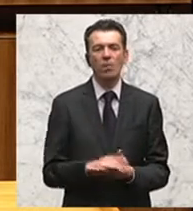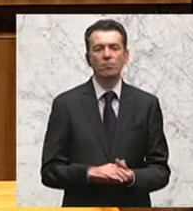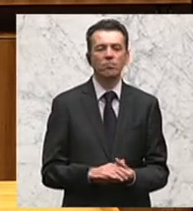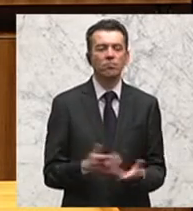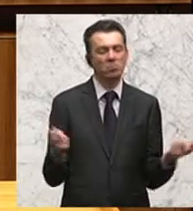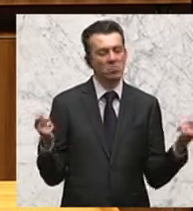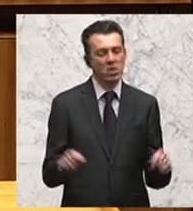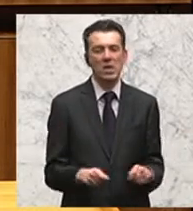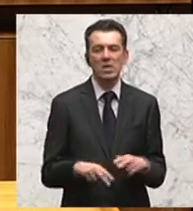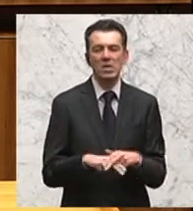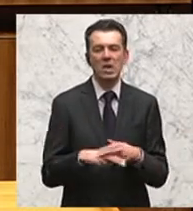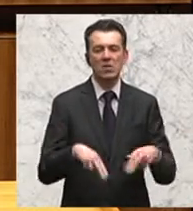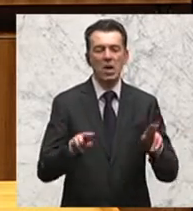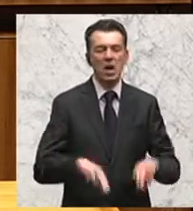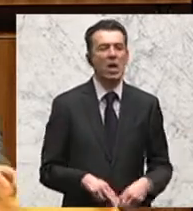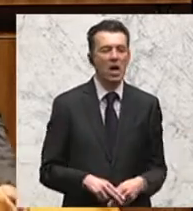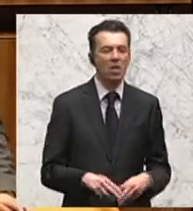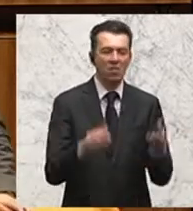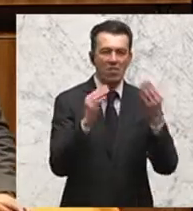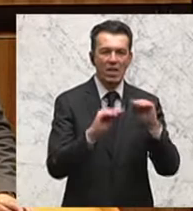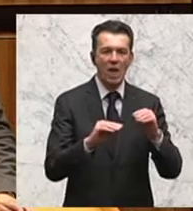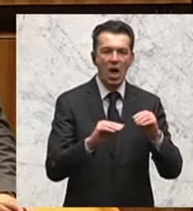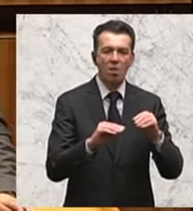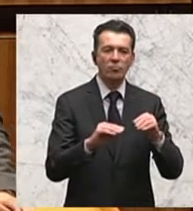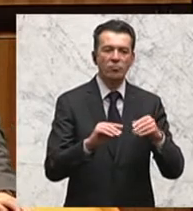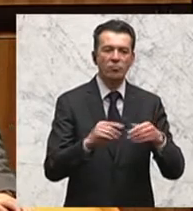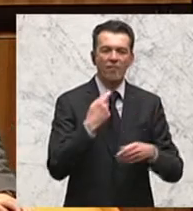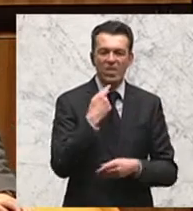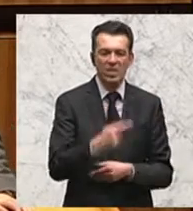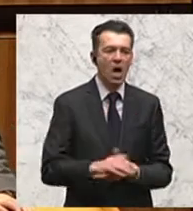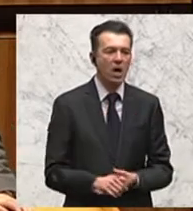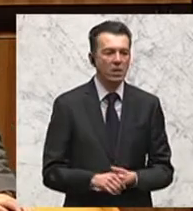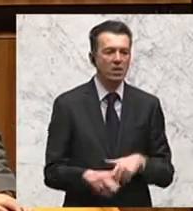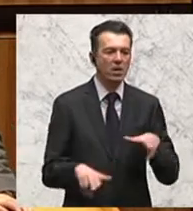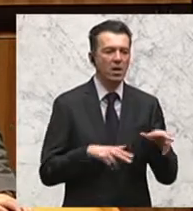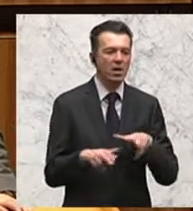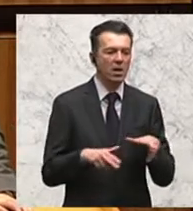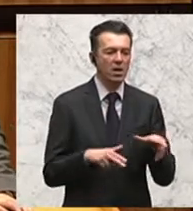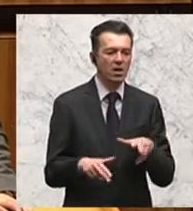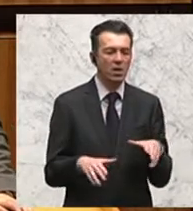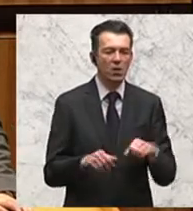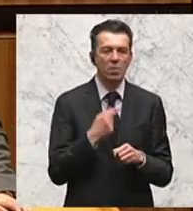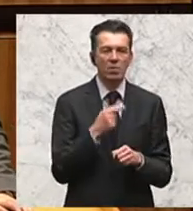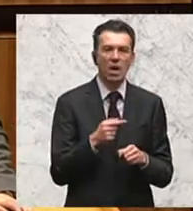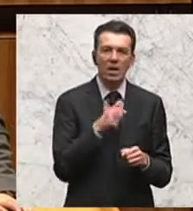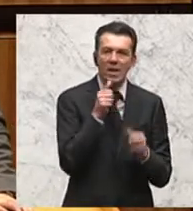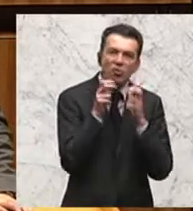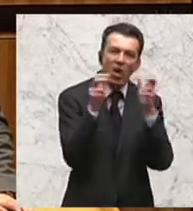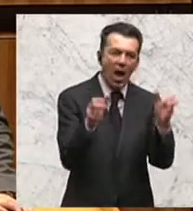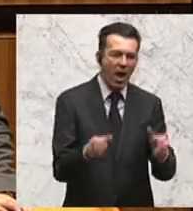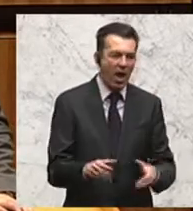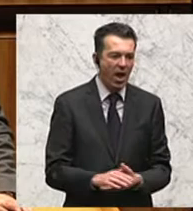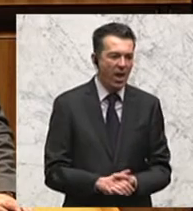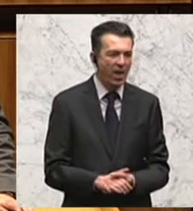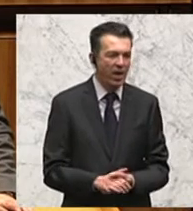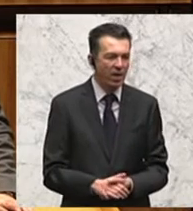Entschließung des Nationalrates das Vertrauen versagt. Und wenn ich von der Regierungsbank höre, schreien Sie denn nicht so, schreien Sie denn nicht so. Gehen Sie doch